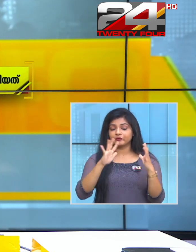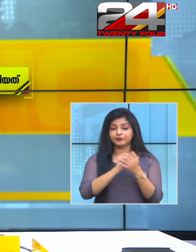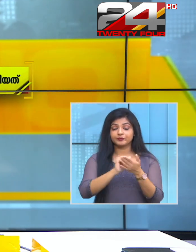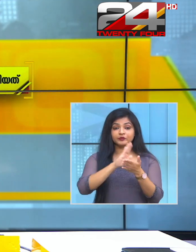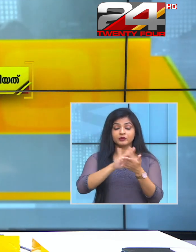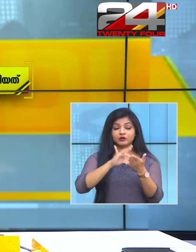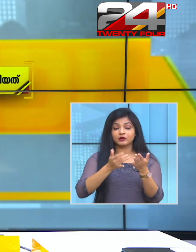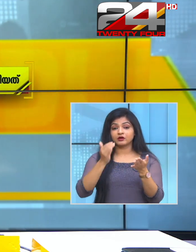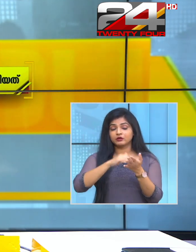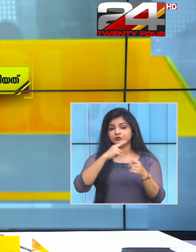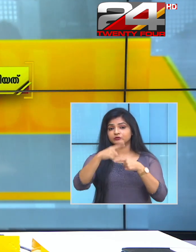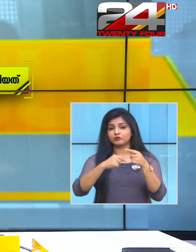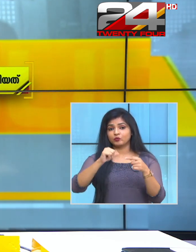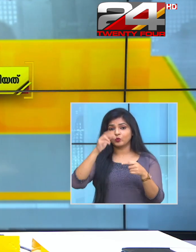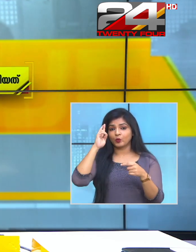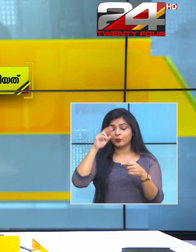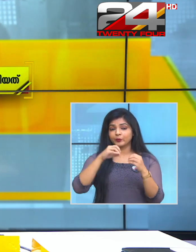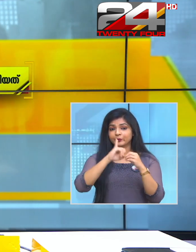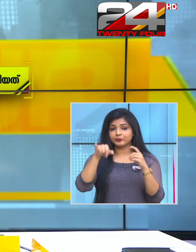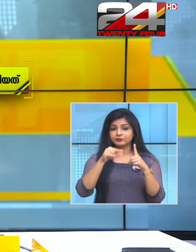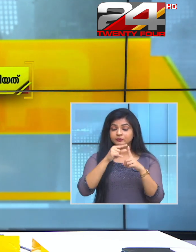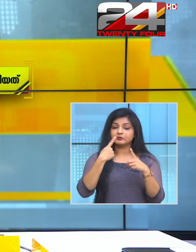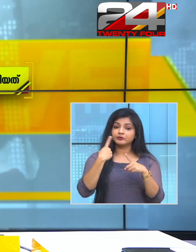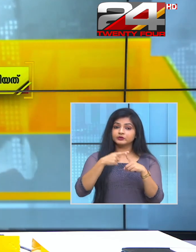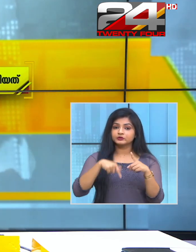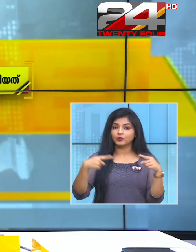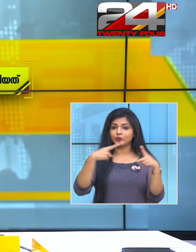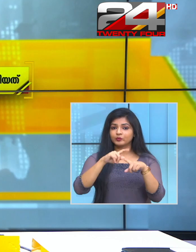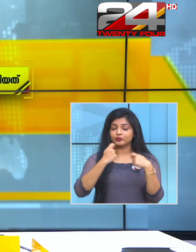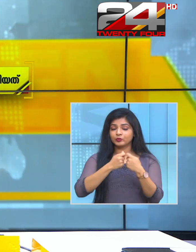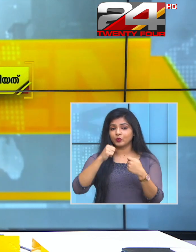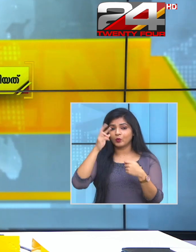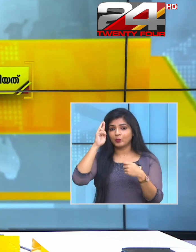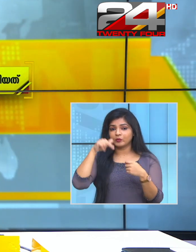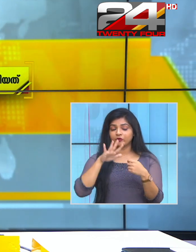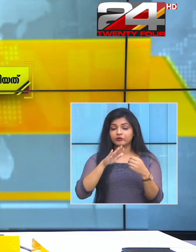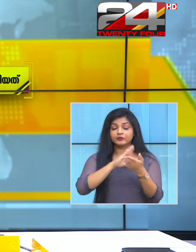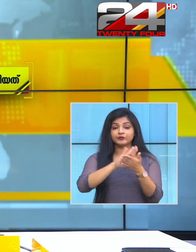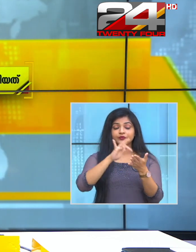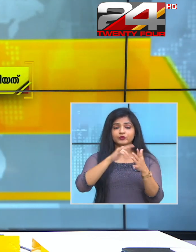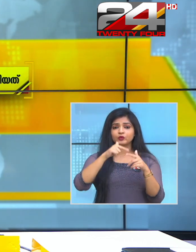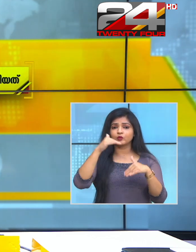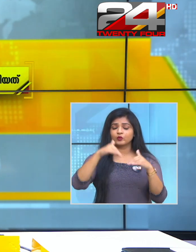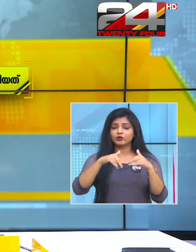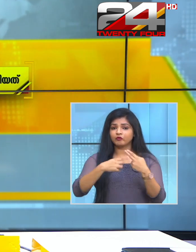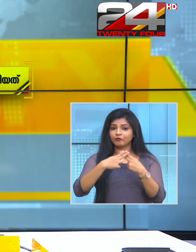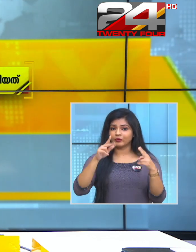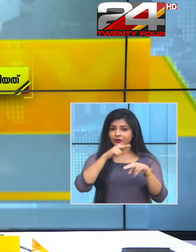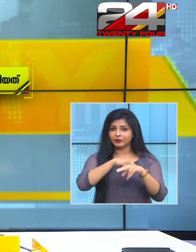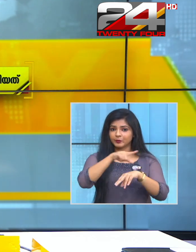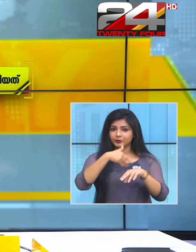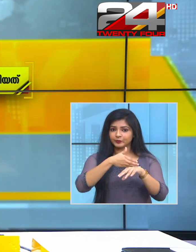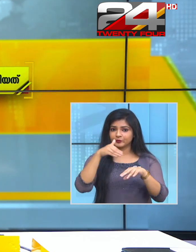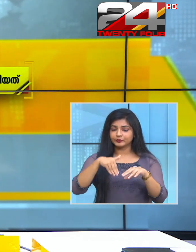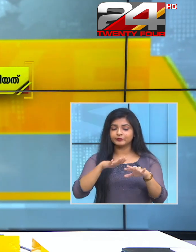തുടർഭരണം പ്രതീക്ഷിക്കുന്നുണ്ട് BJP. പ്രതിപക്ഷവും വലിയ പ്രതീക്ഷയിലാണ്. എന്താണ് ഏറ്റവും പുതിയ വിവരങ്ങൾ ഹരിയാനയിലെ വോട്ടെടുപ്പ് അതിന്റെ അന്തിമഘട്ടത്തിലേക്ക് കടക്കുമ്പോൾ,